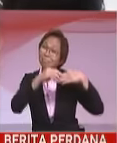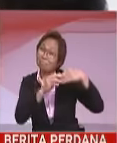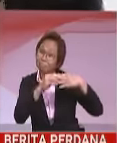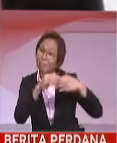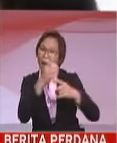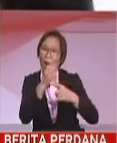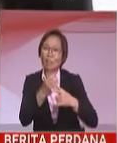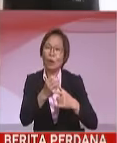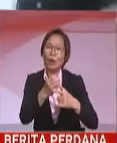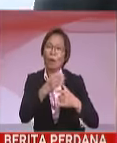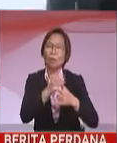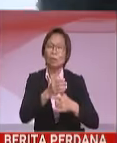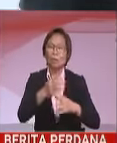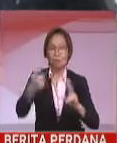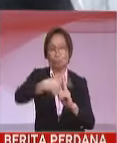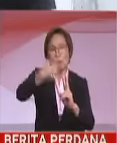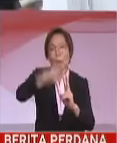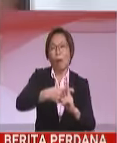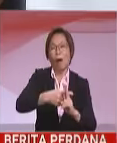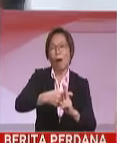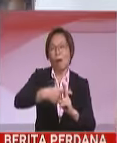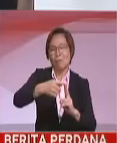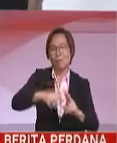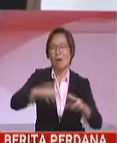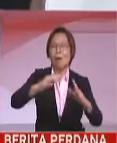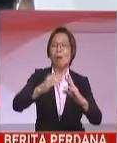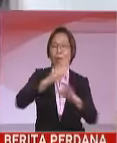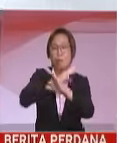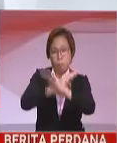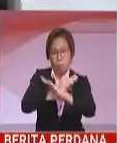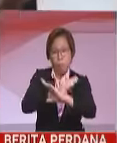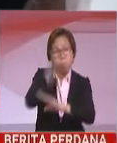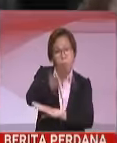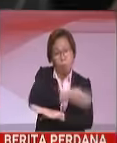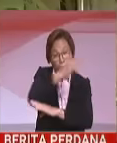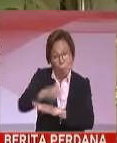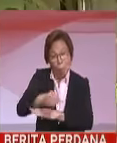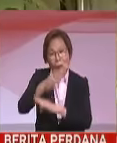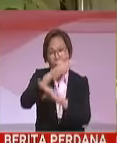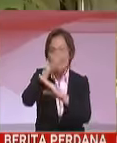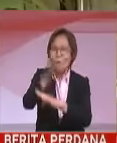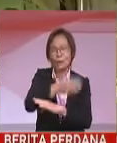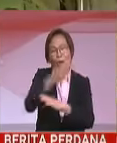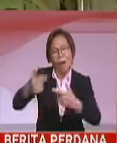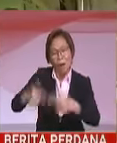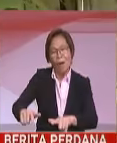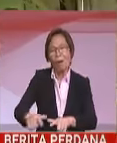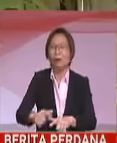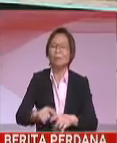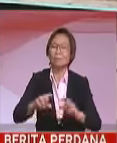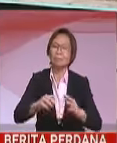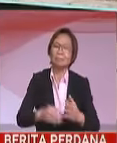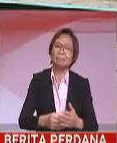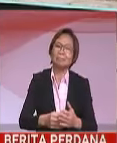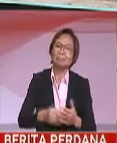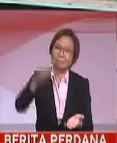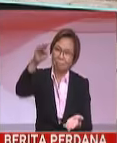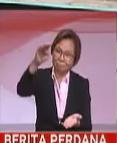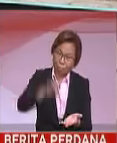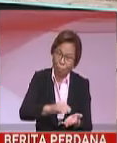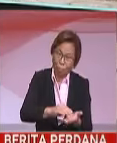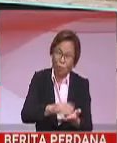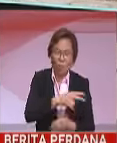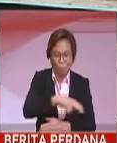ataupun penghapusan sekatan ini dalam jangka masa sekarang, saya melihat ia akan meninggalkan kesan. Satu, ia akan menurunkan